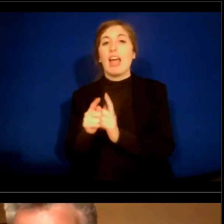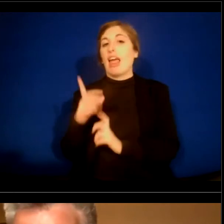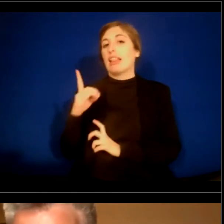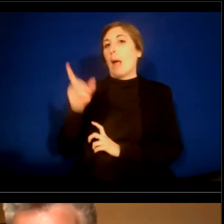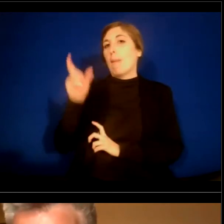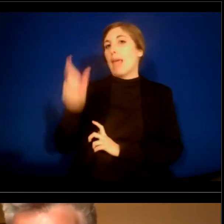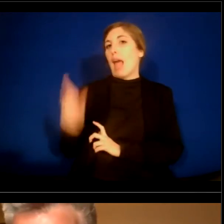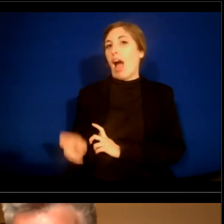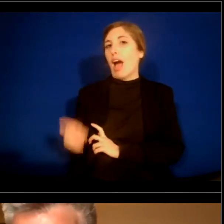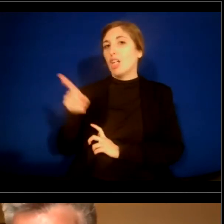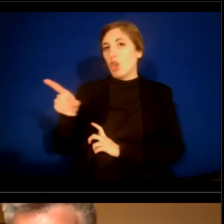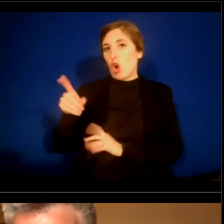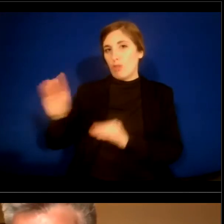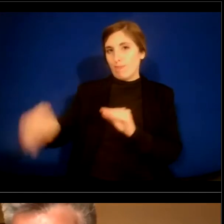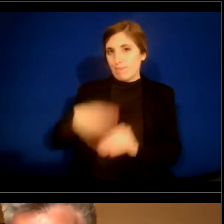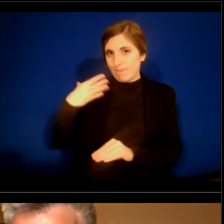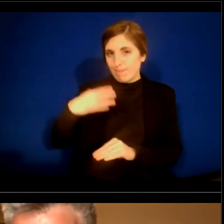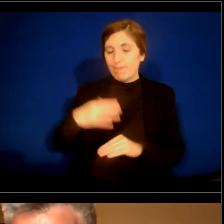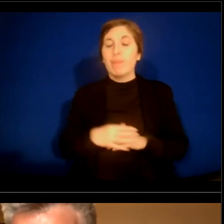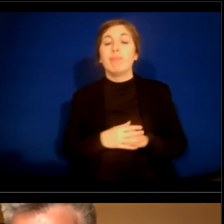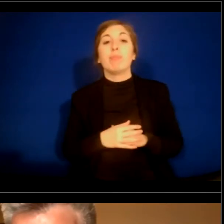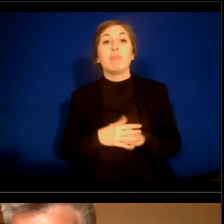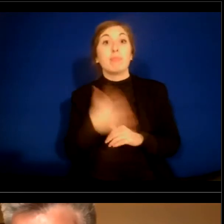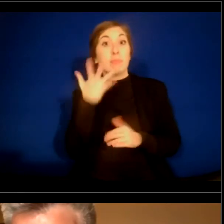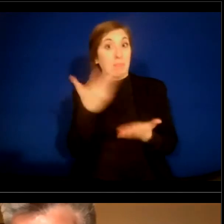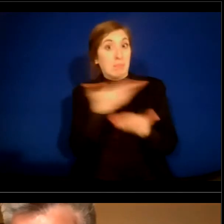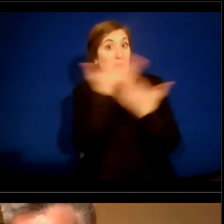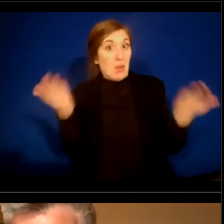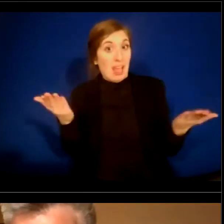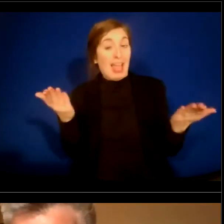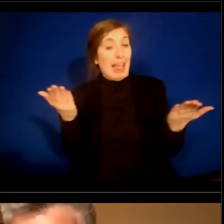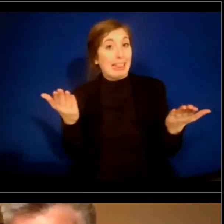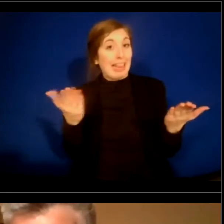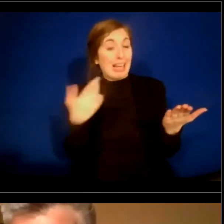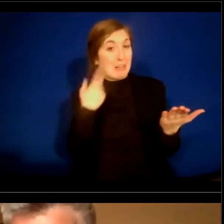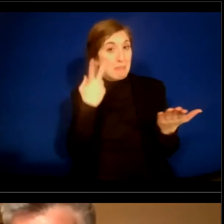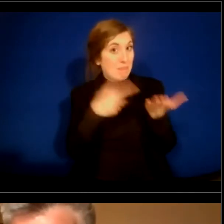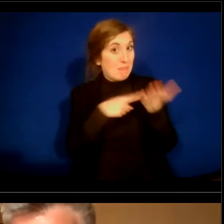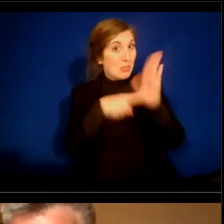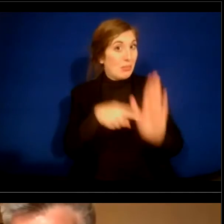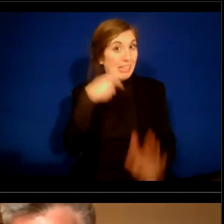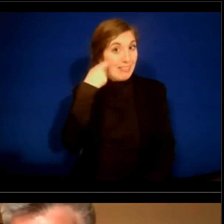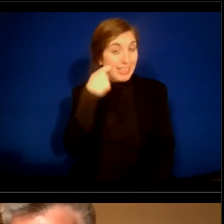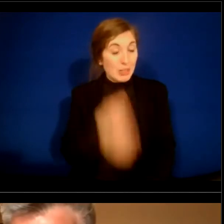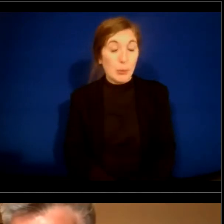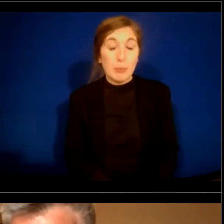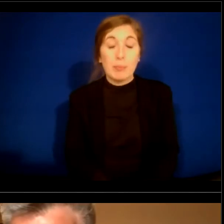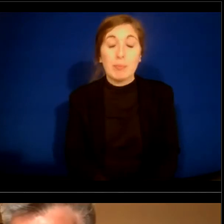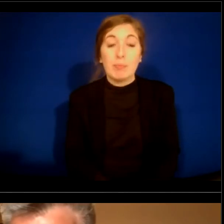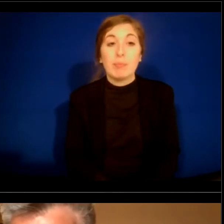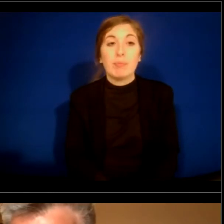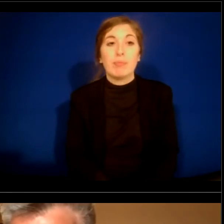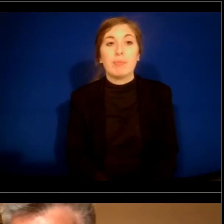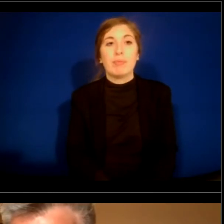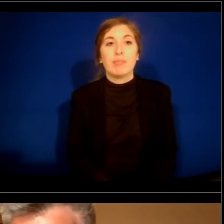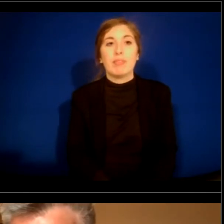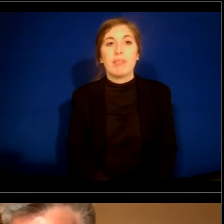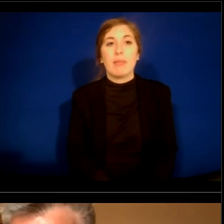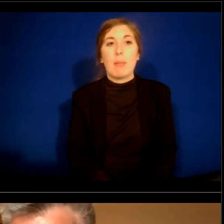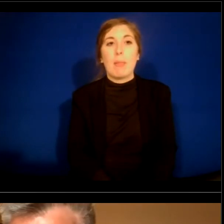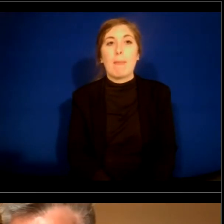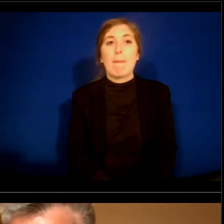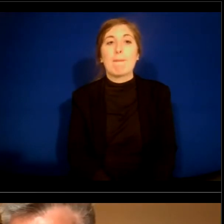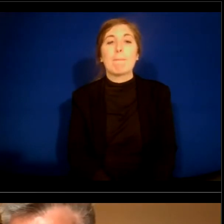ha condiviso, quindi se volete ve li faccio vedere come